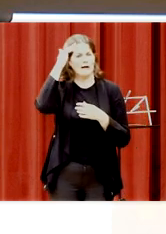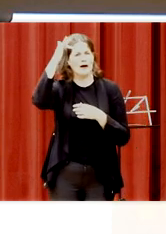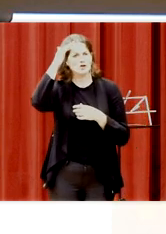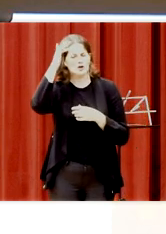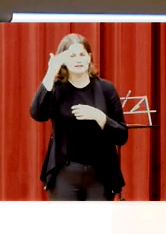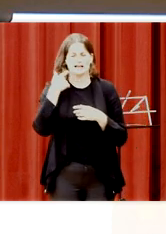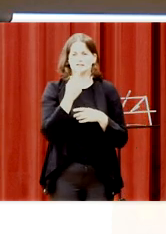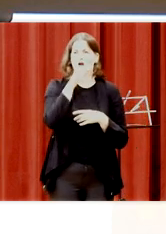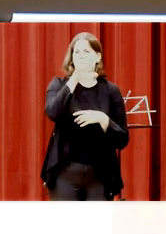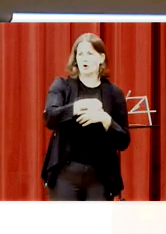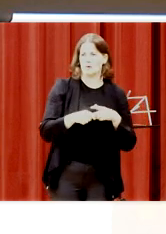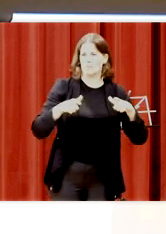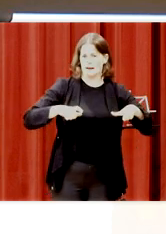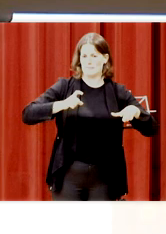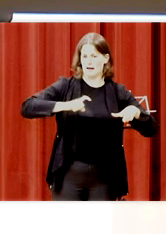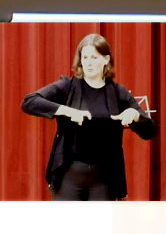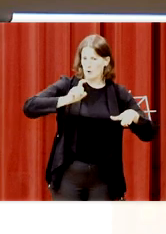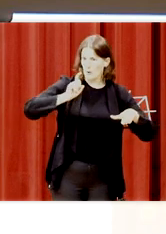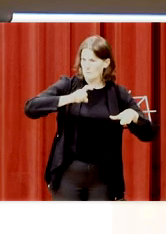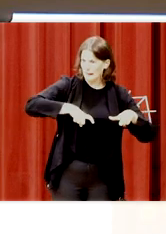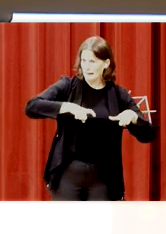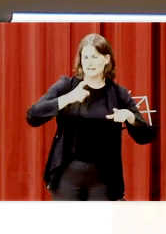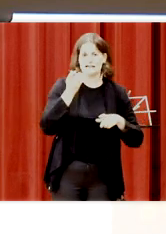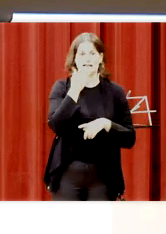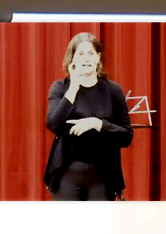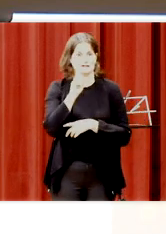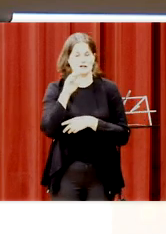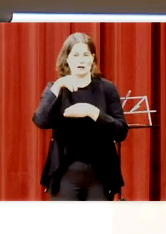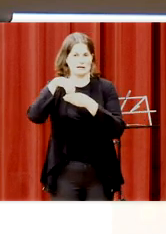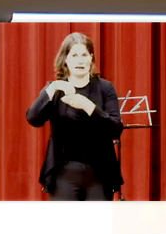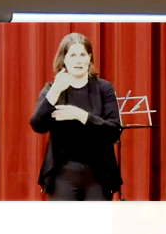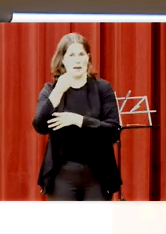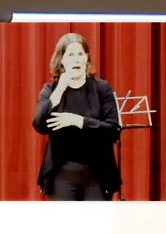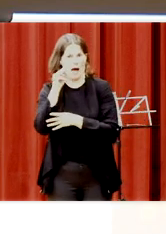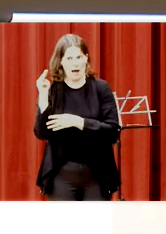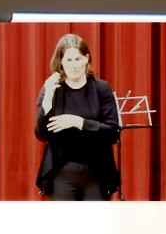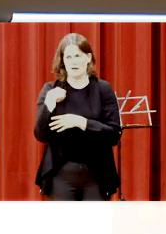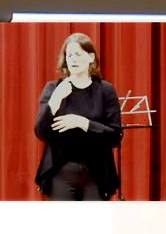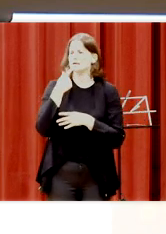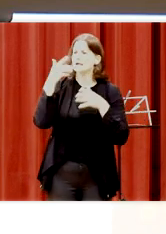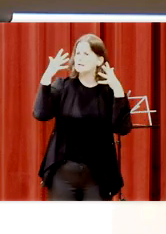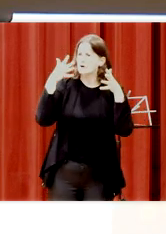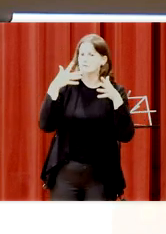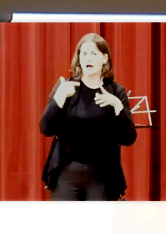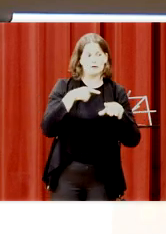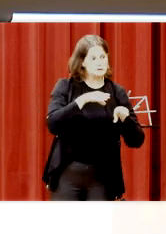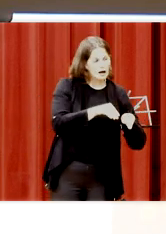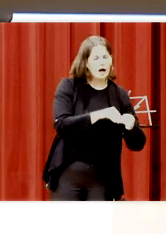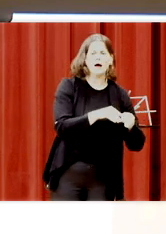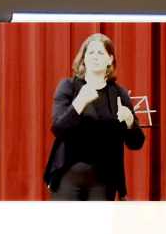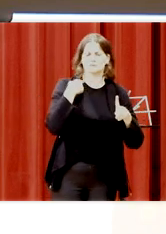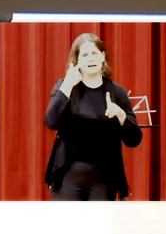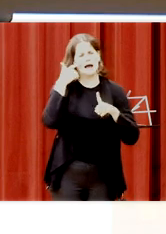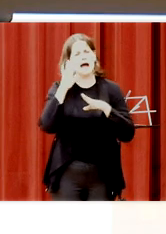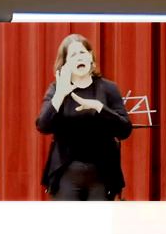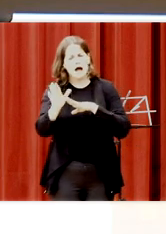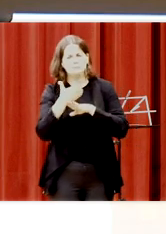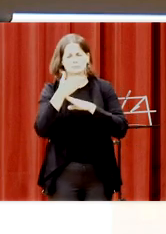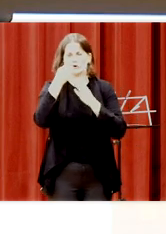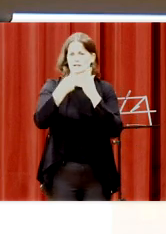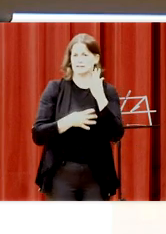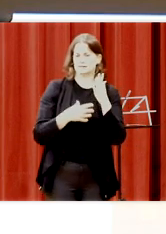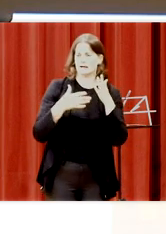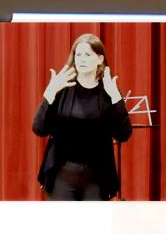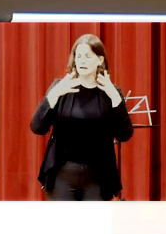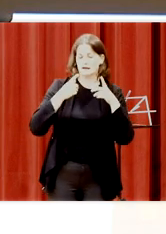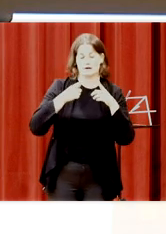fer-te una recomanació. I entres una mica en un cercle allà que no surts de la teva recomanació i potser un dia vols experimentar altres coses. Però d'alguna manera hi